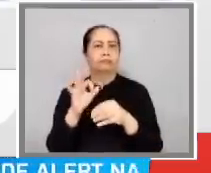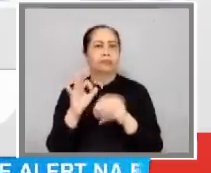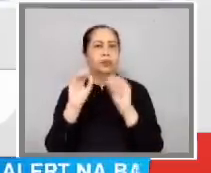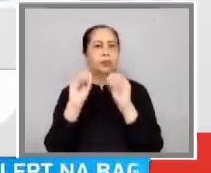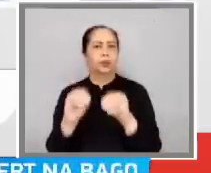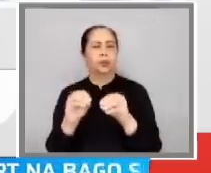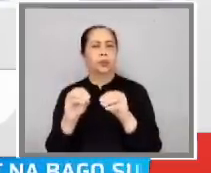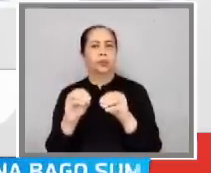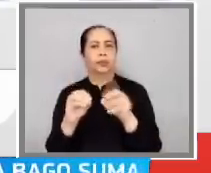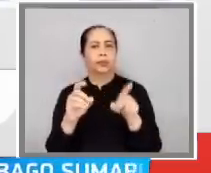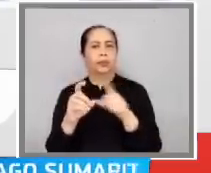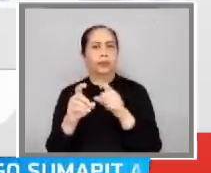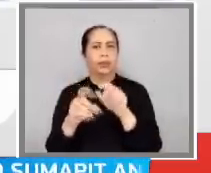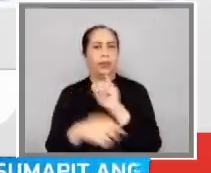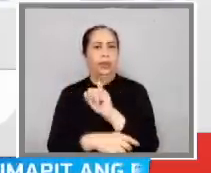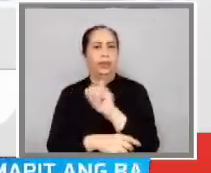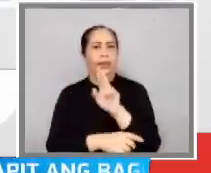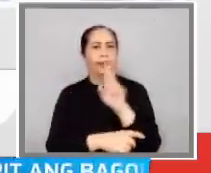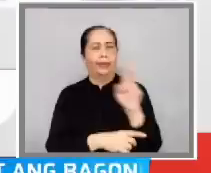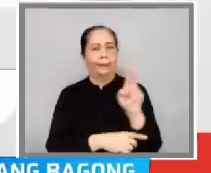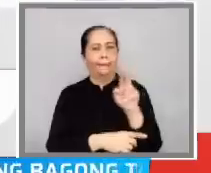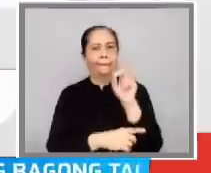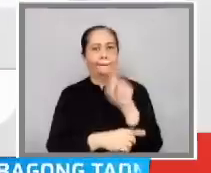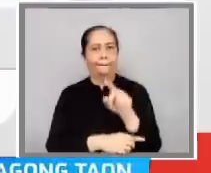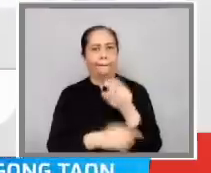natin dito sa ating IRR that sa